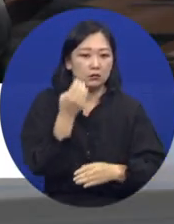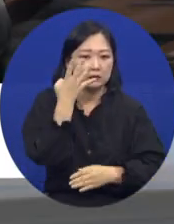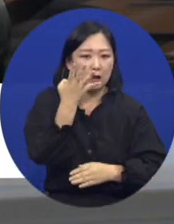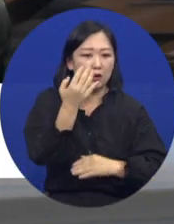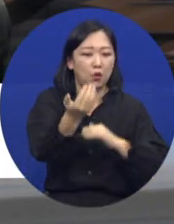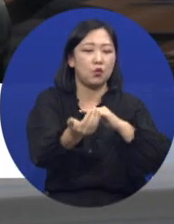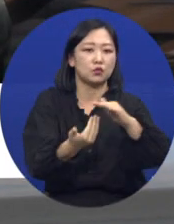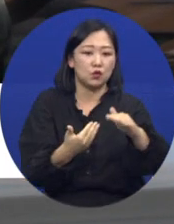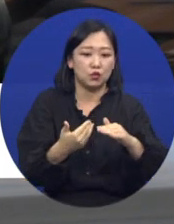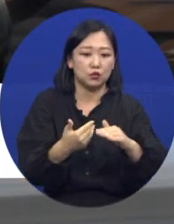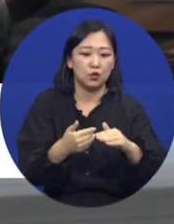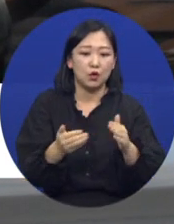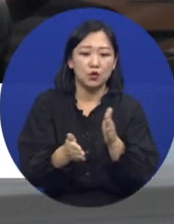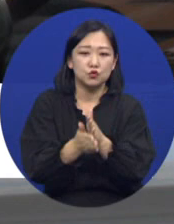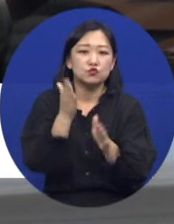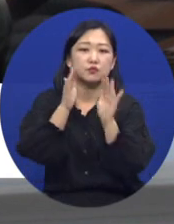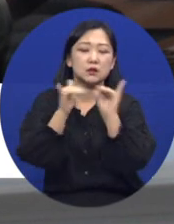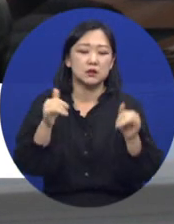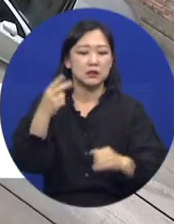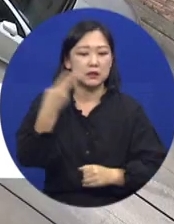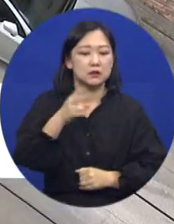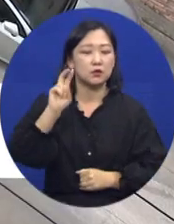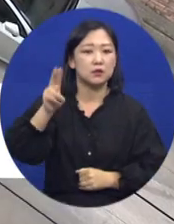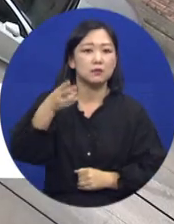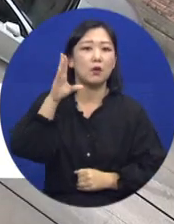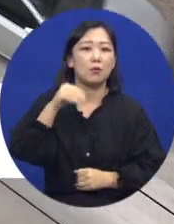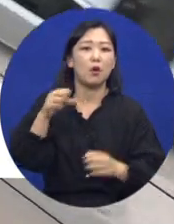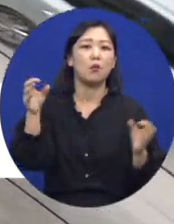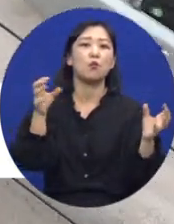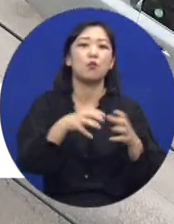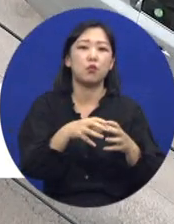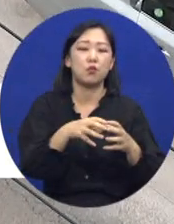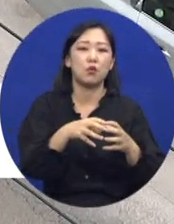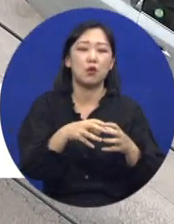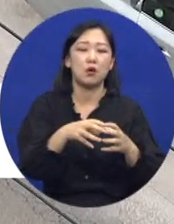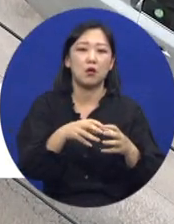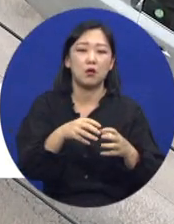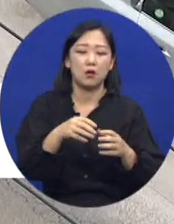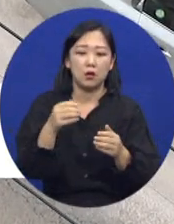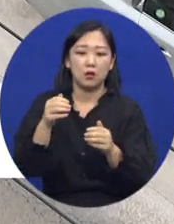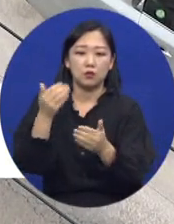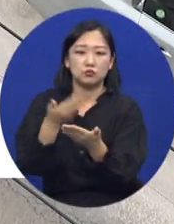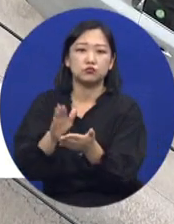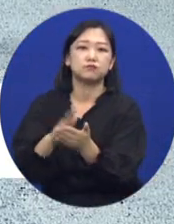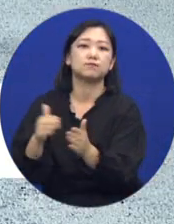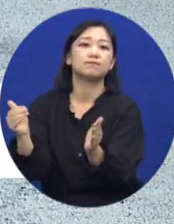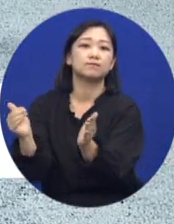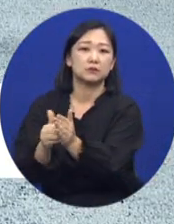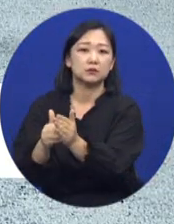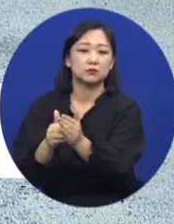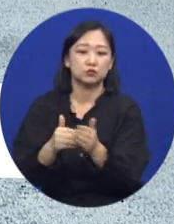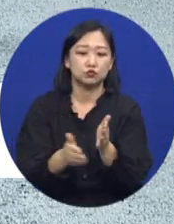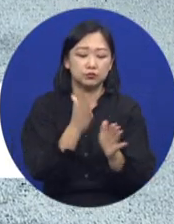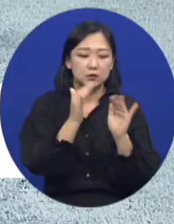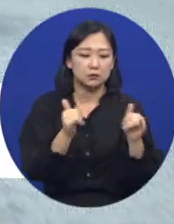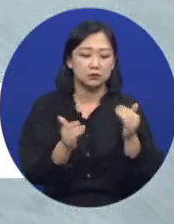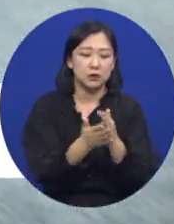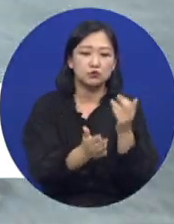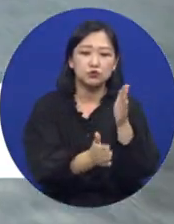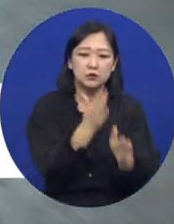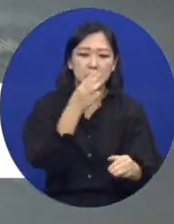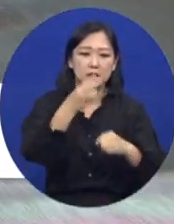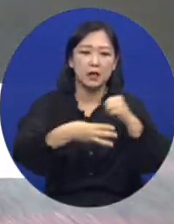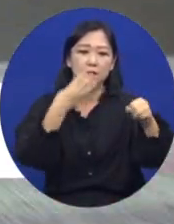전 주민들이 2,200여만 원을 모아 오수관 연결 공사를 마쳤습니다. 주민들은 제주시가 앞으로